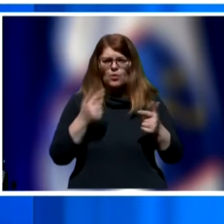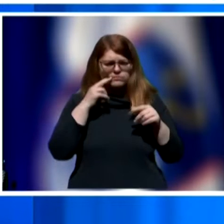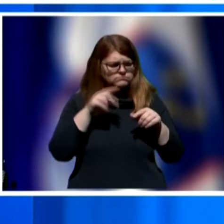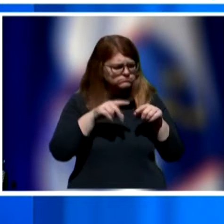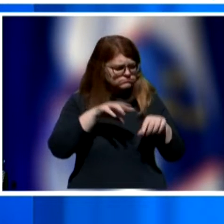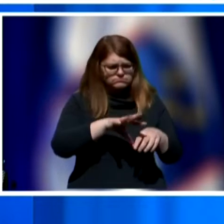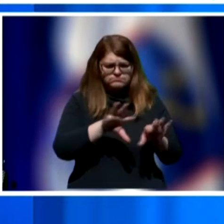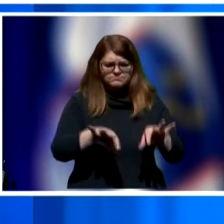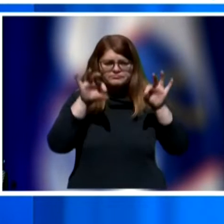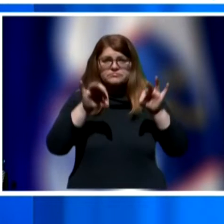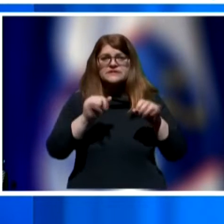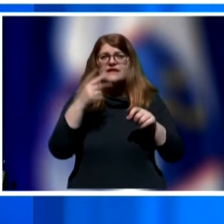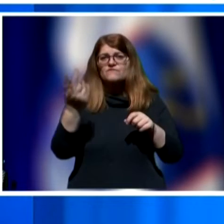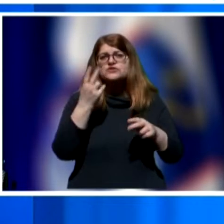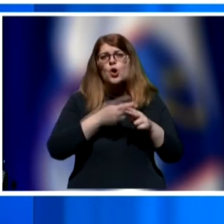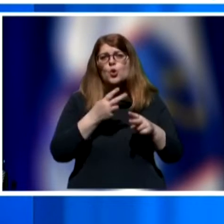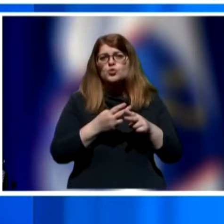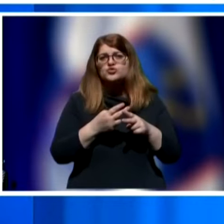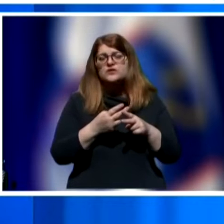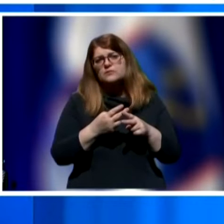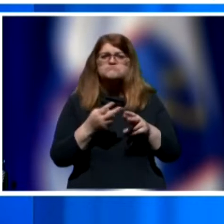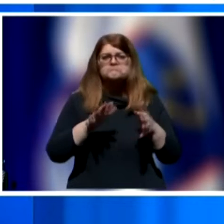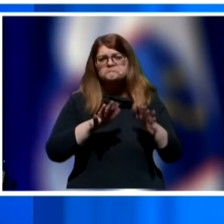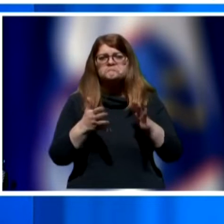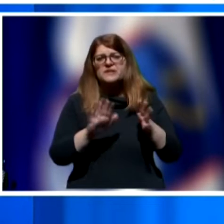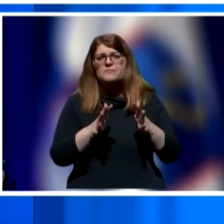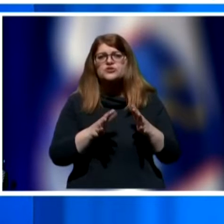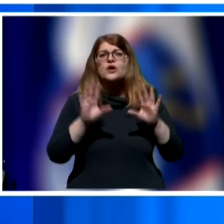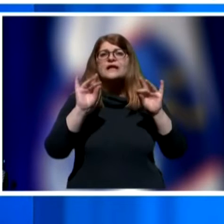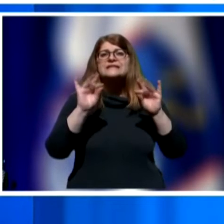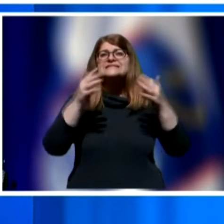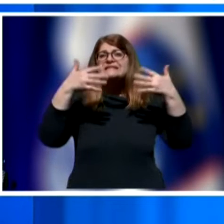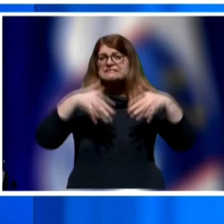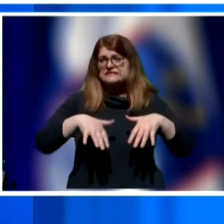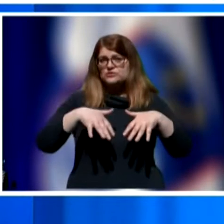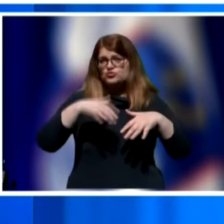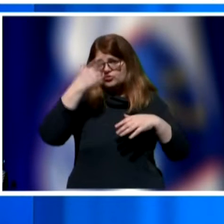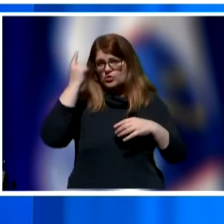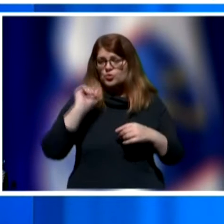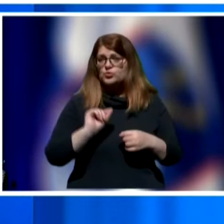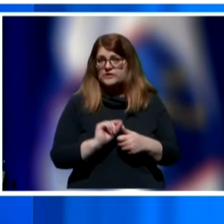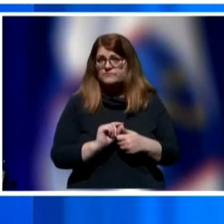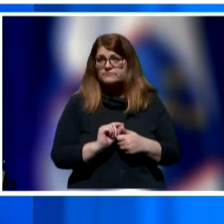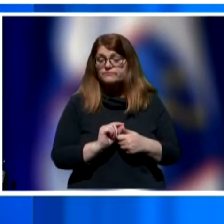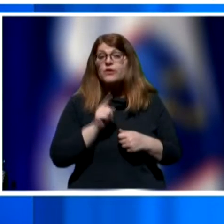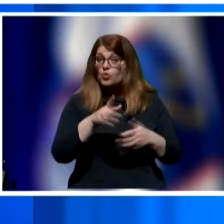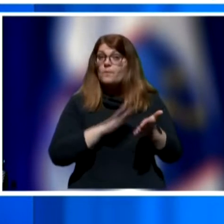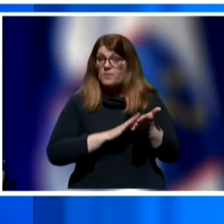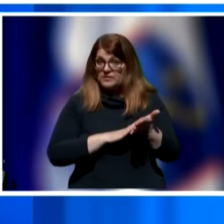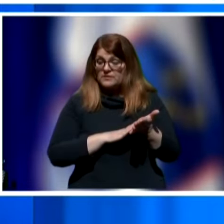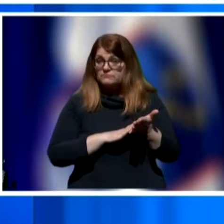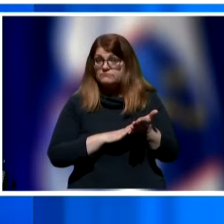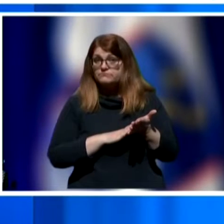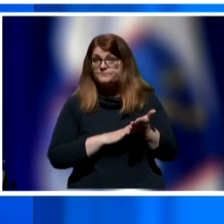v Sloveniji okuženih kumulativno v tem času 10.000 ljudi. To pomeni